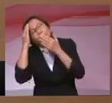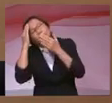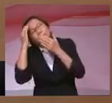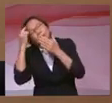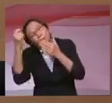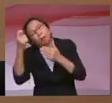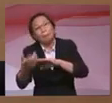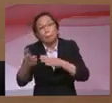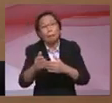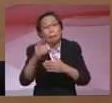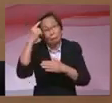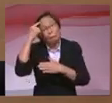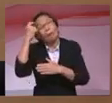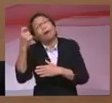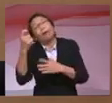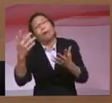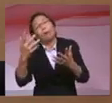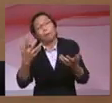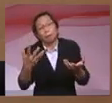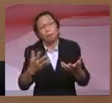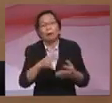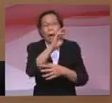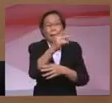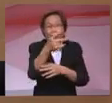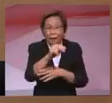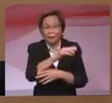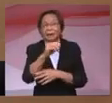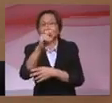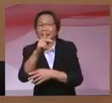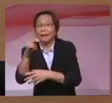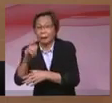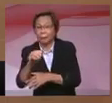Jadi membahayakan. Sebab itu MKN dan Kementerian Kesihatan telah mengeluarkan